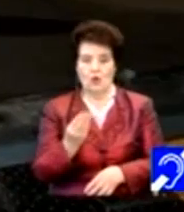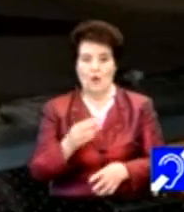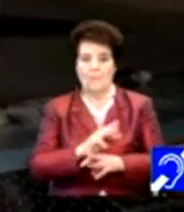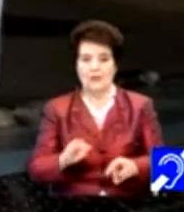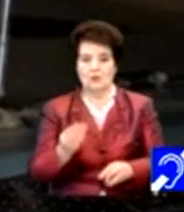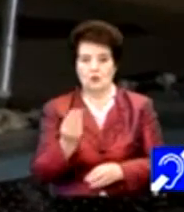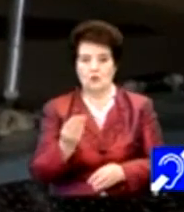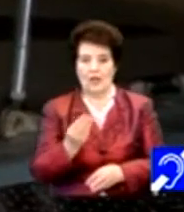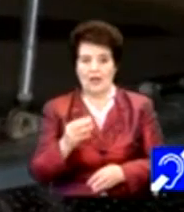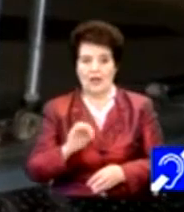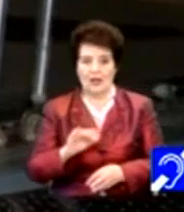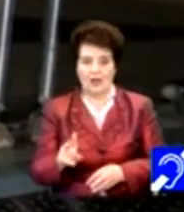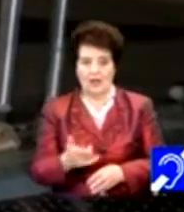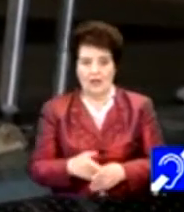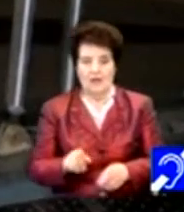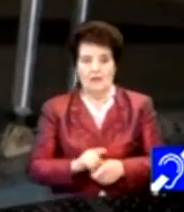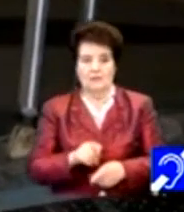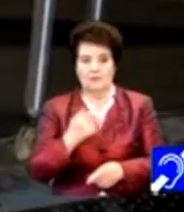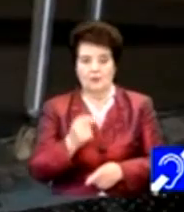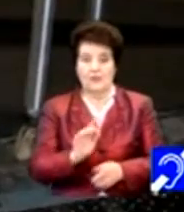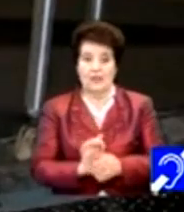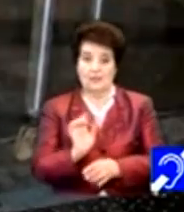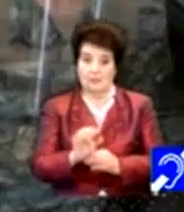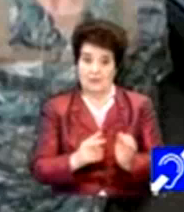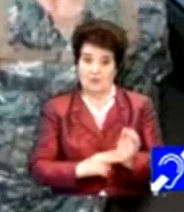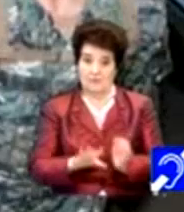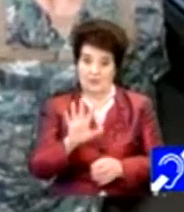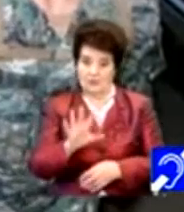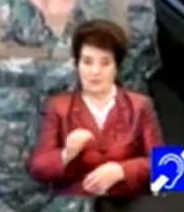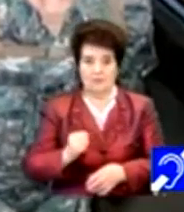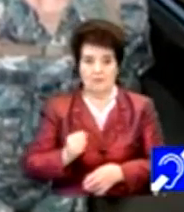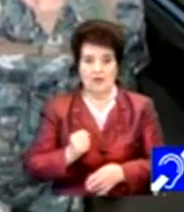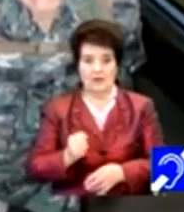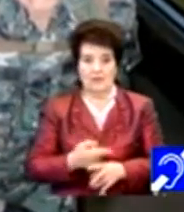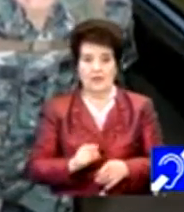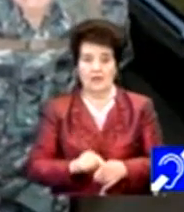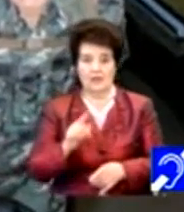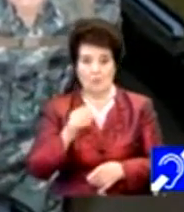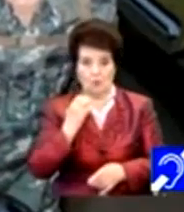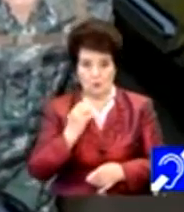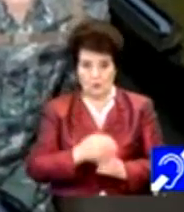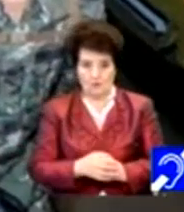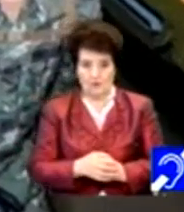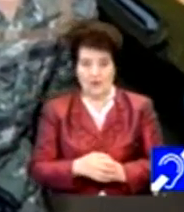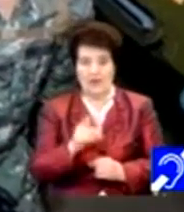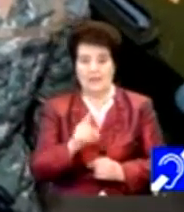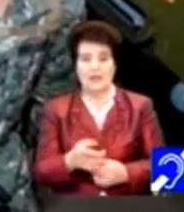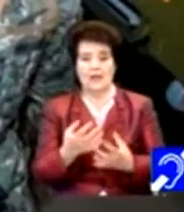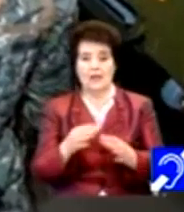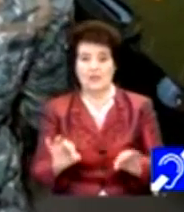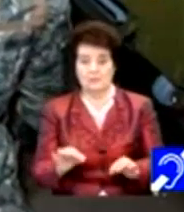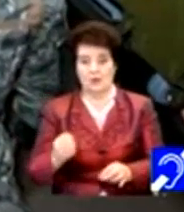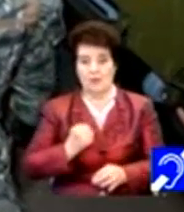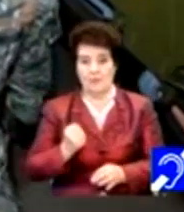Șalaru. Dodon, prin decizia lui de a trimite 75 de militari, de fapt, de locul el la Moscova, el expune soldații